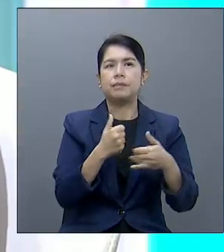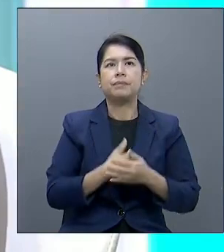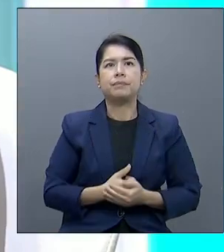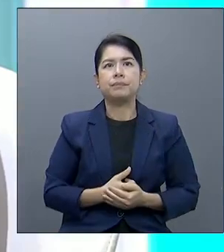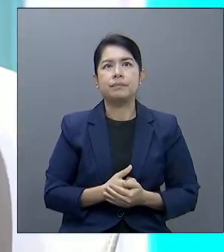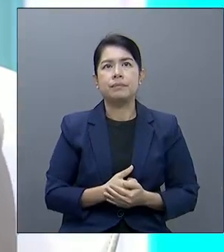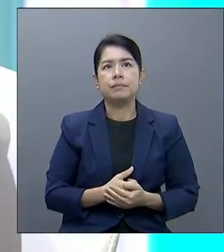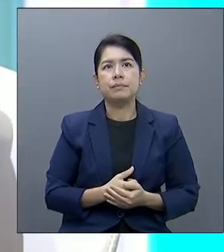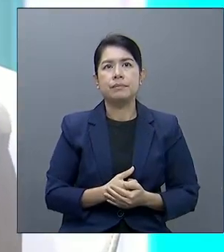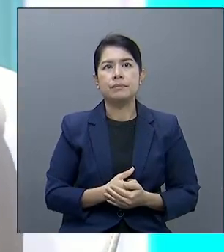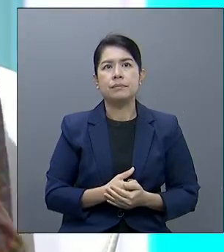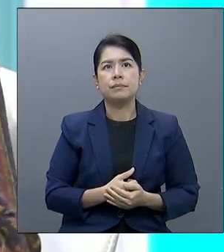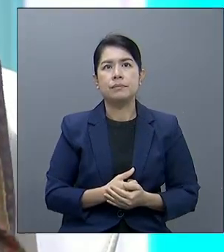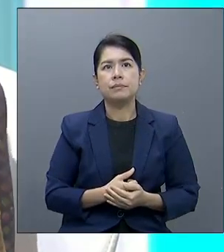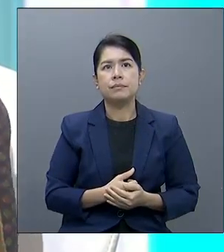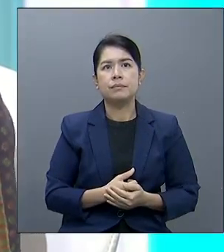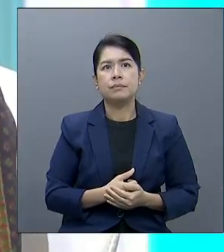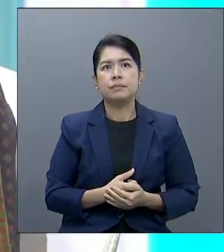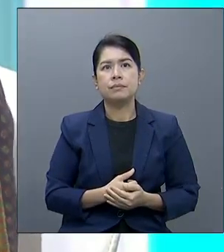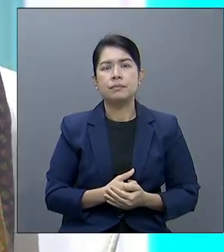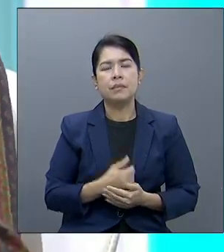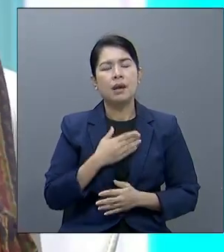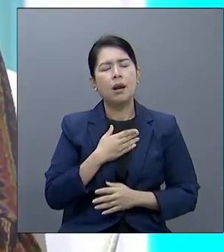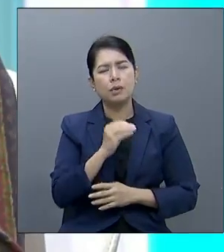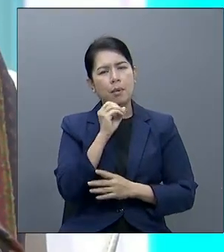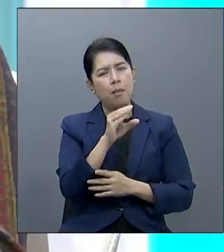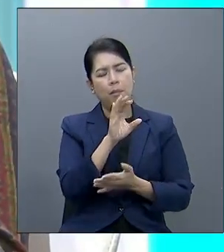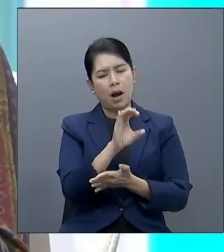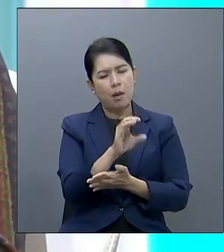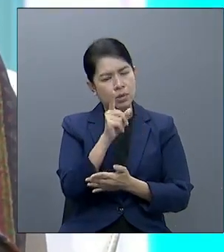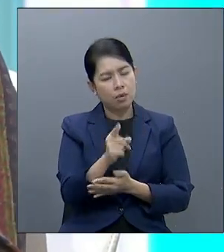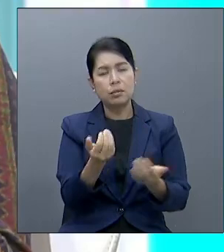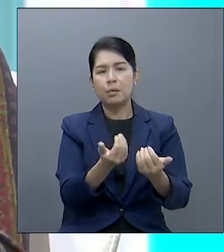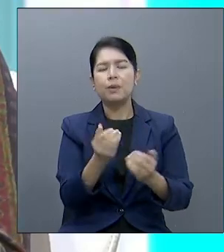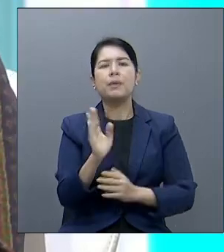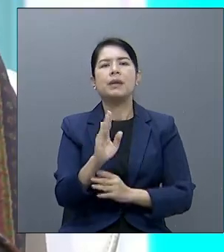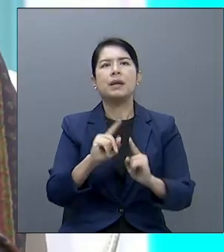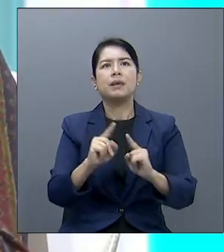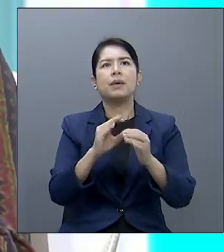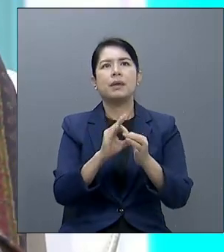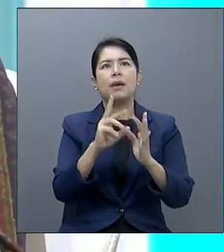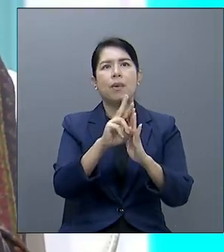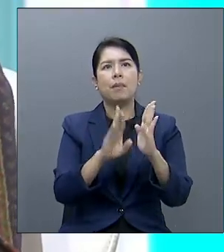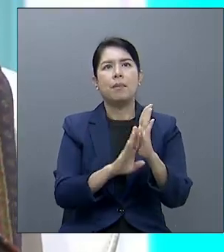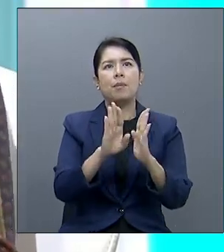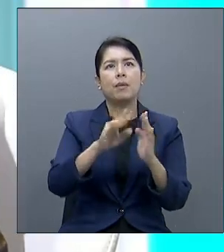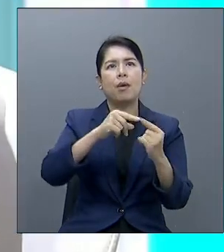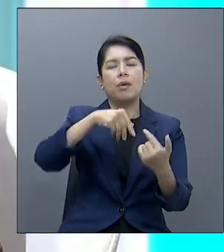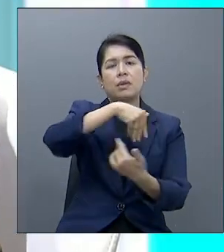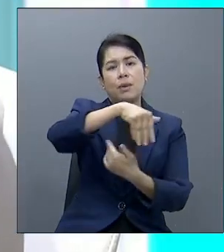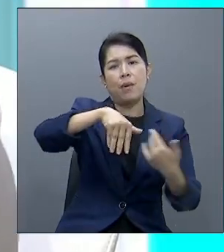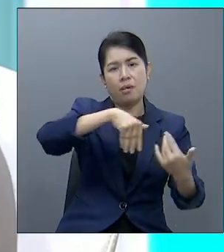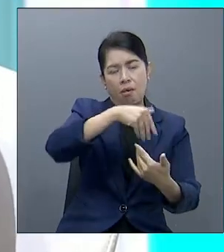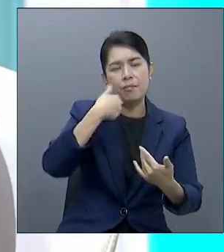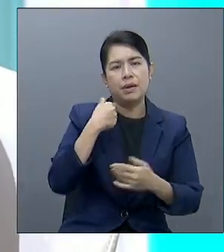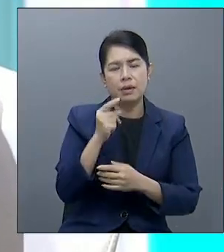ๆเราคงไม่ได้บอกว่าเฮ้ยคุณต้องมีลูกนะแต่ระบบนิเวศอะค่ะอีโคซิสเต็มเนี่ยมันต้องปรับให้เอื้อจูงใจ